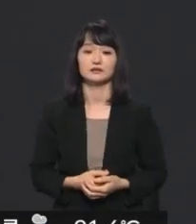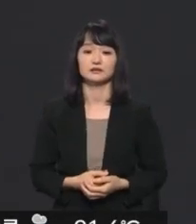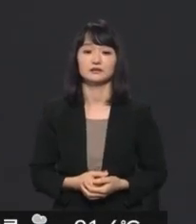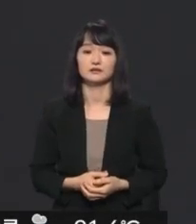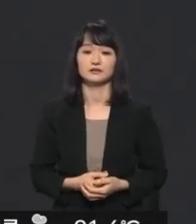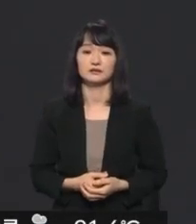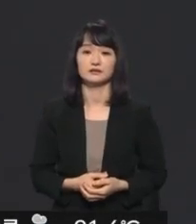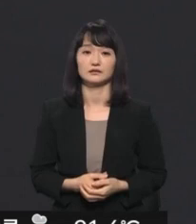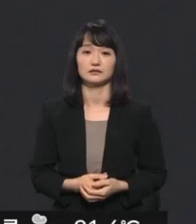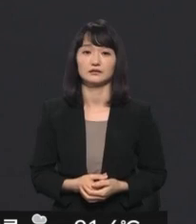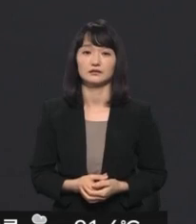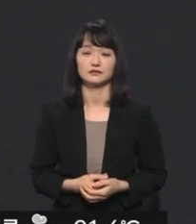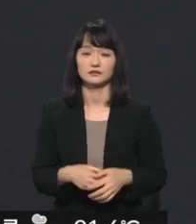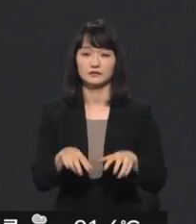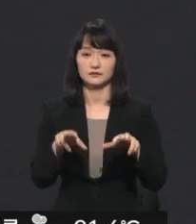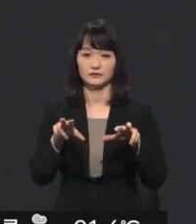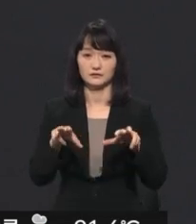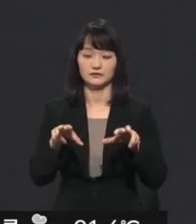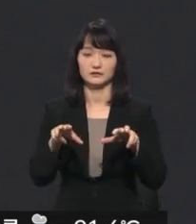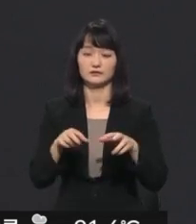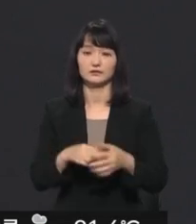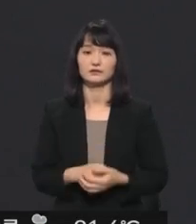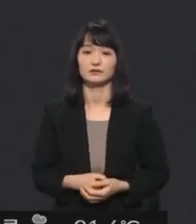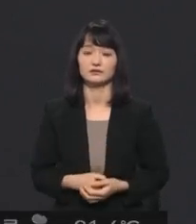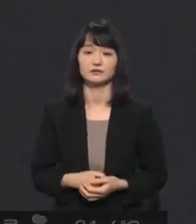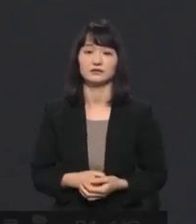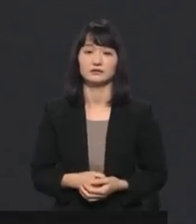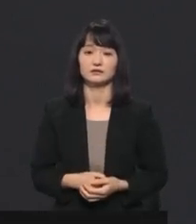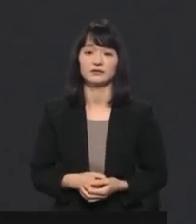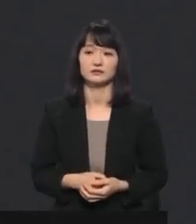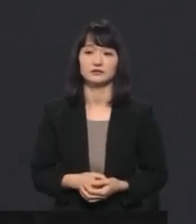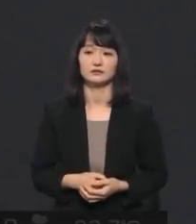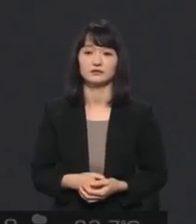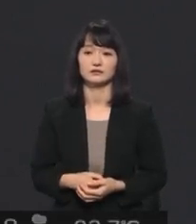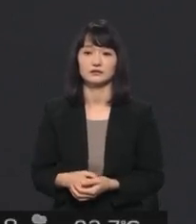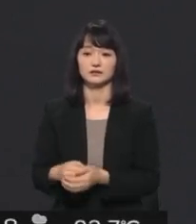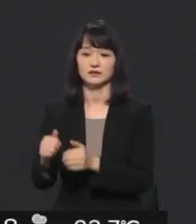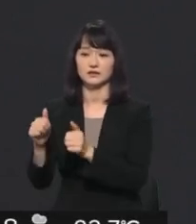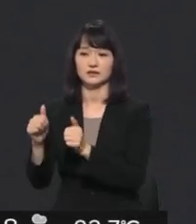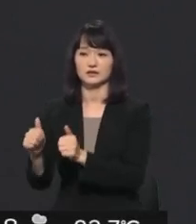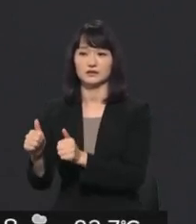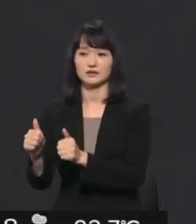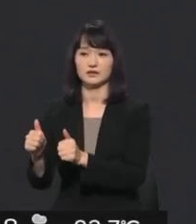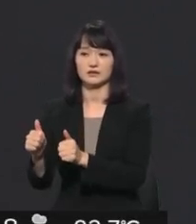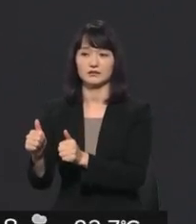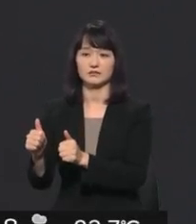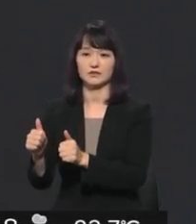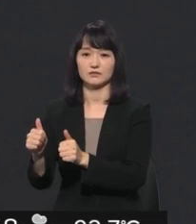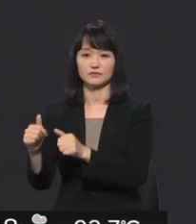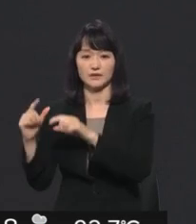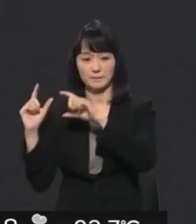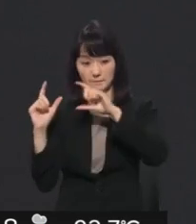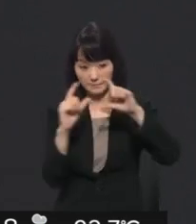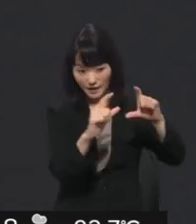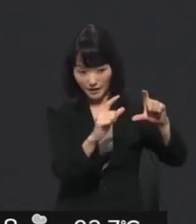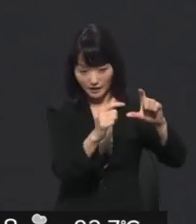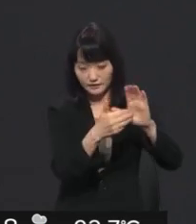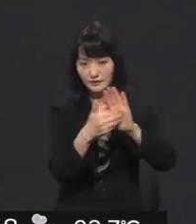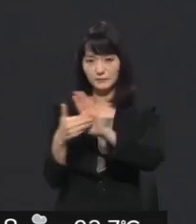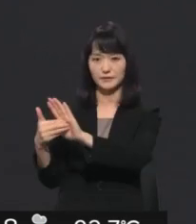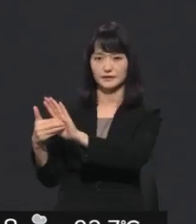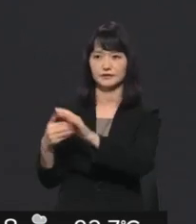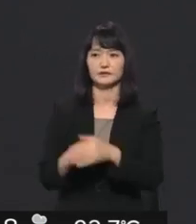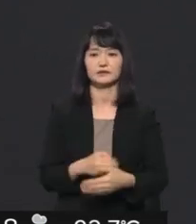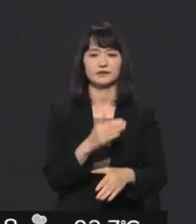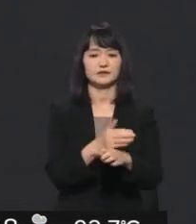더더 이 이제는 도움이 더 이상 4 법적으로 단 죄가 되는 그런 상황은 막아야 되기 때문에 당한 단기로